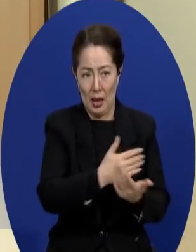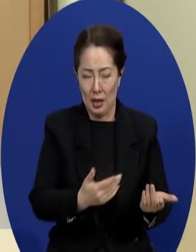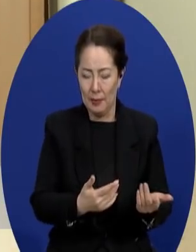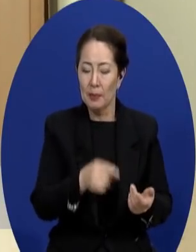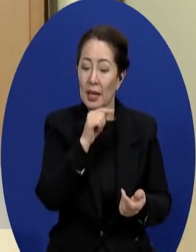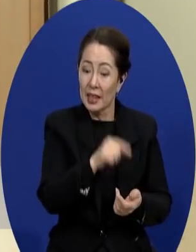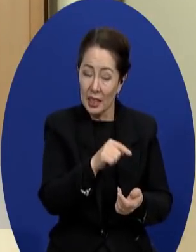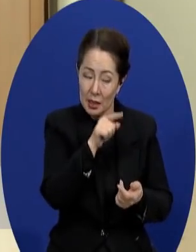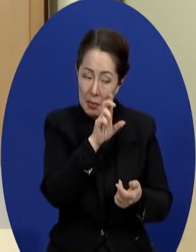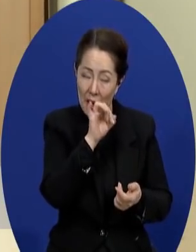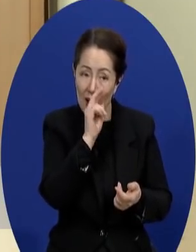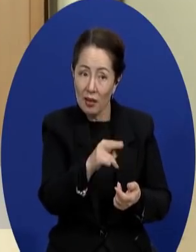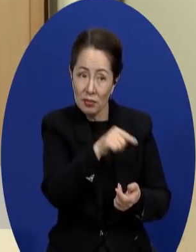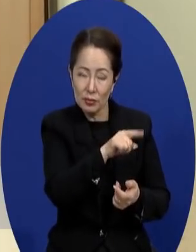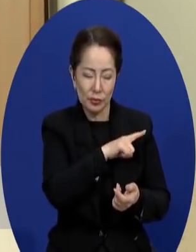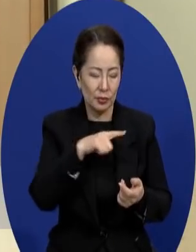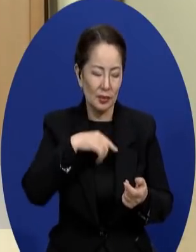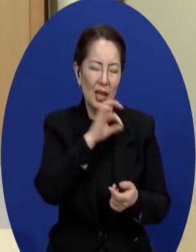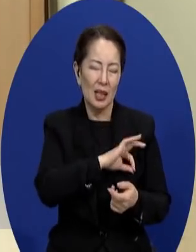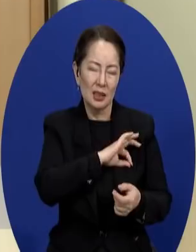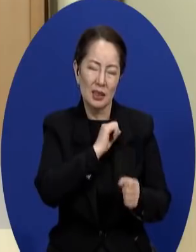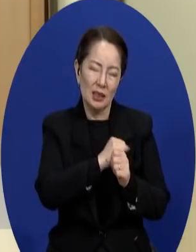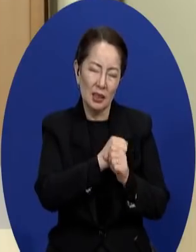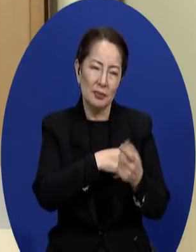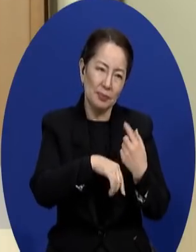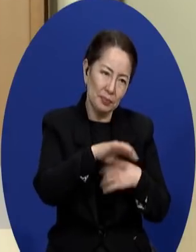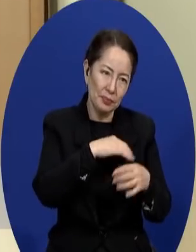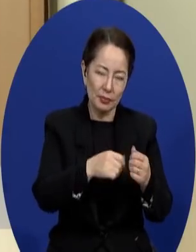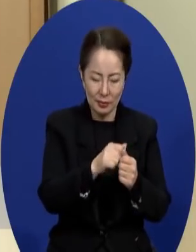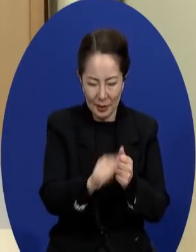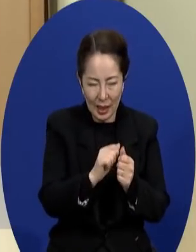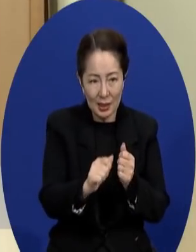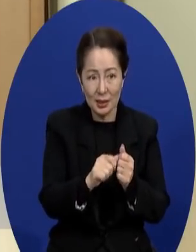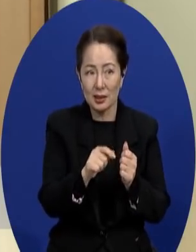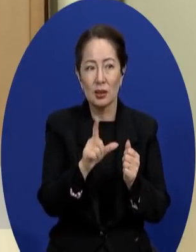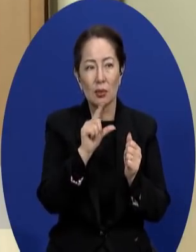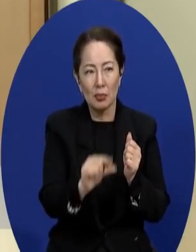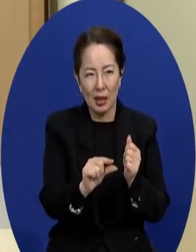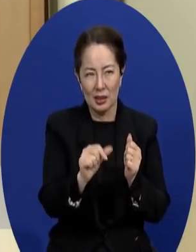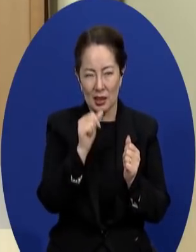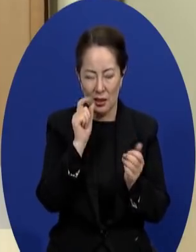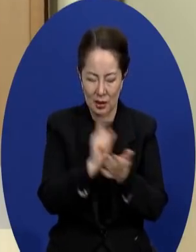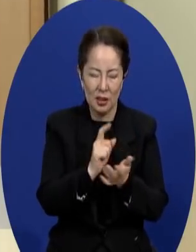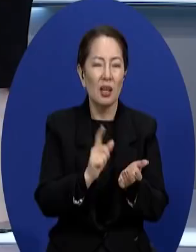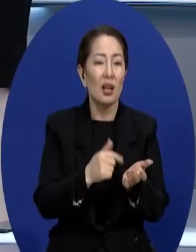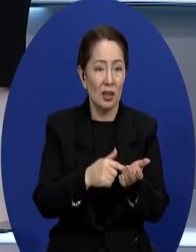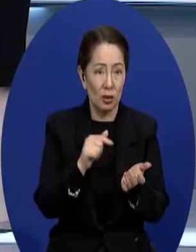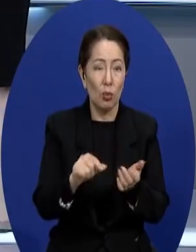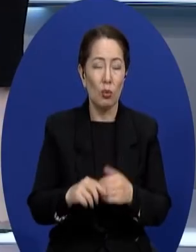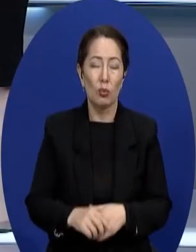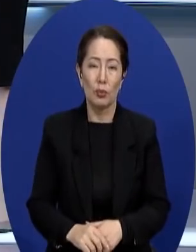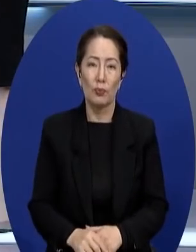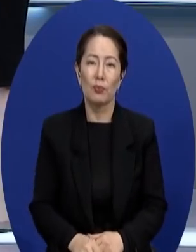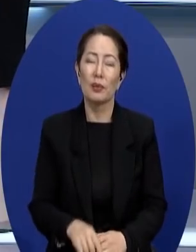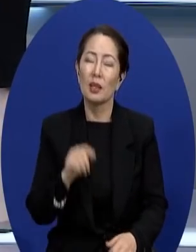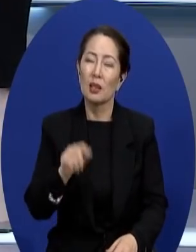бол өөрийнхөө ашигт үйл ажиллагааг буюу энэ үйл ажиллагааныхаа зардлыг багасгах боломжийн шаардлагатай байгаа.